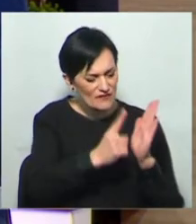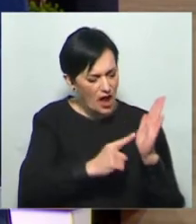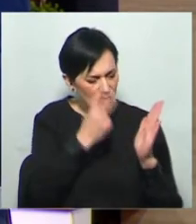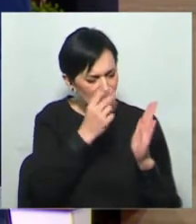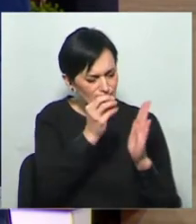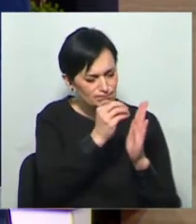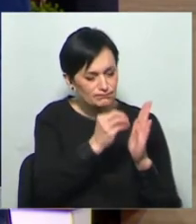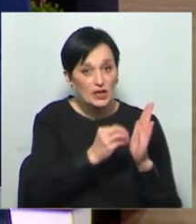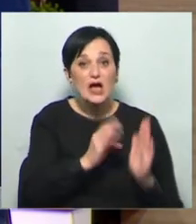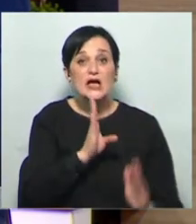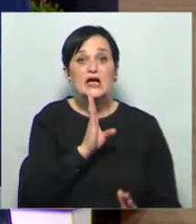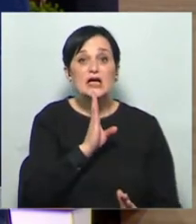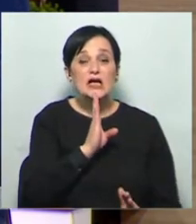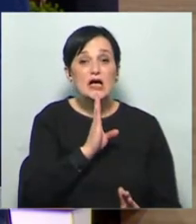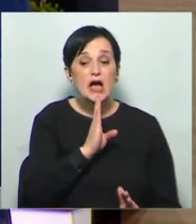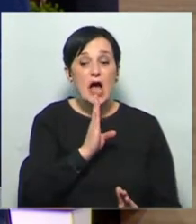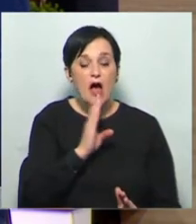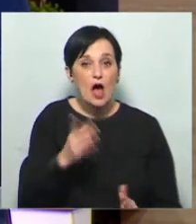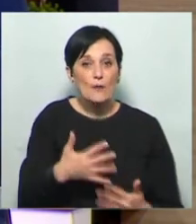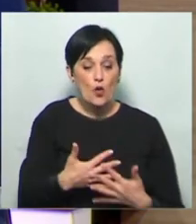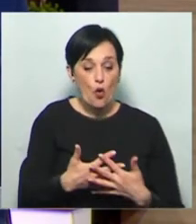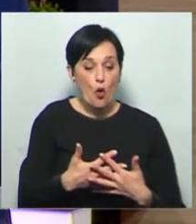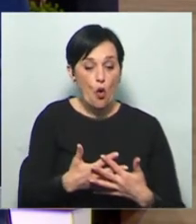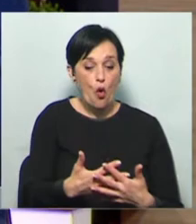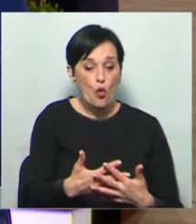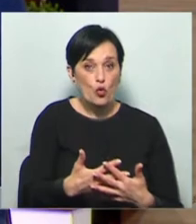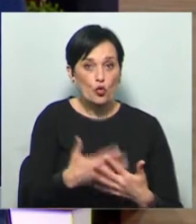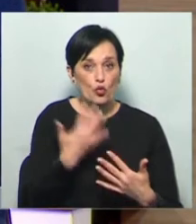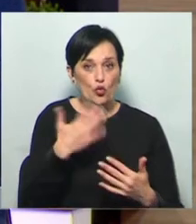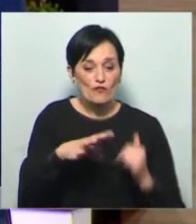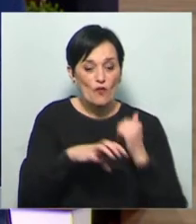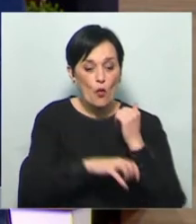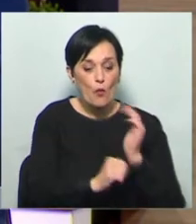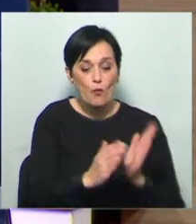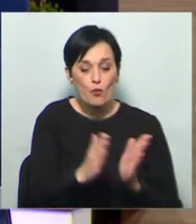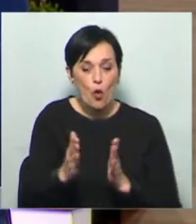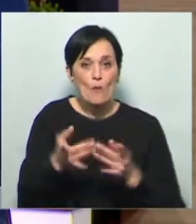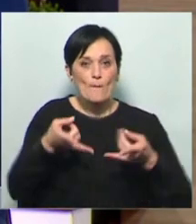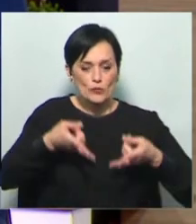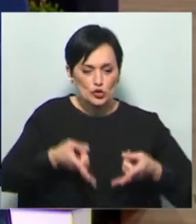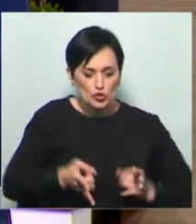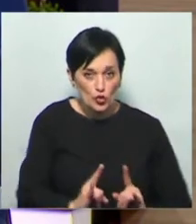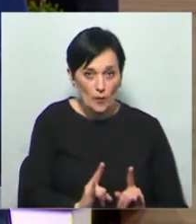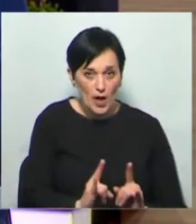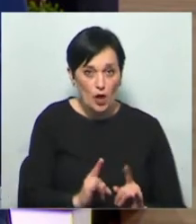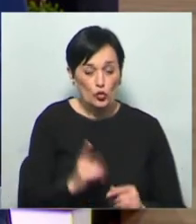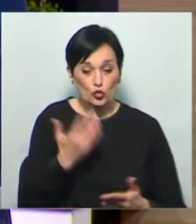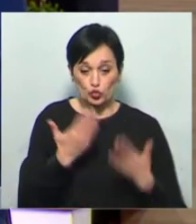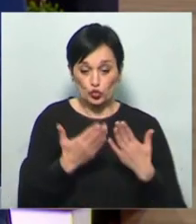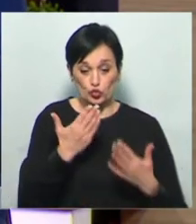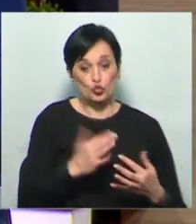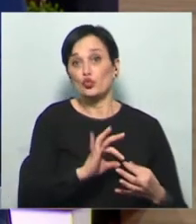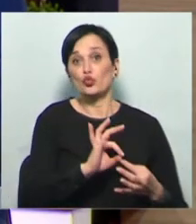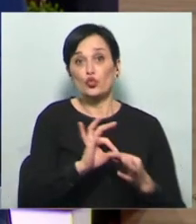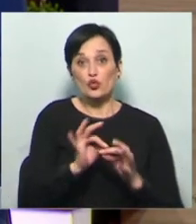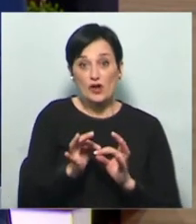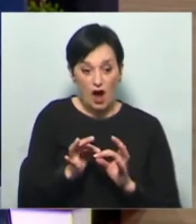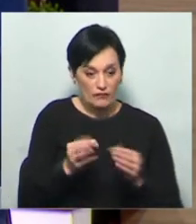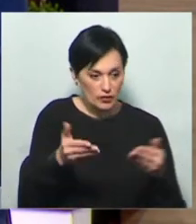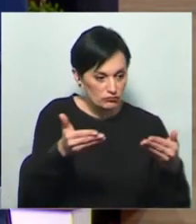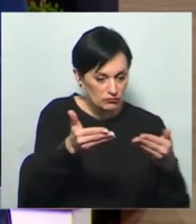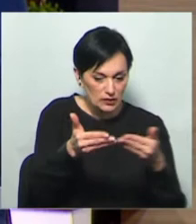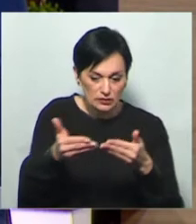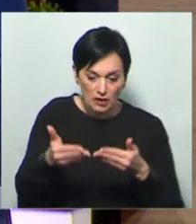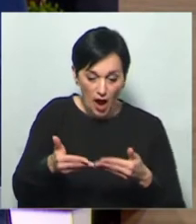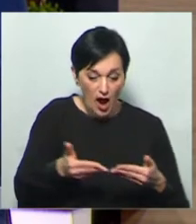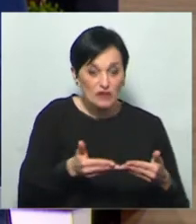ქალბატონებში მშოვსულობის მესამე ტრიმესტრი და მშობიარობა. თუ აქ რაღაც გარკვეული თანხვედრა მოხდა,